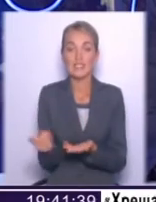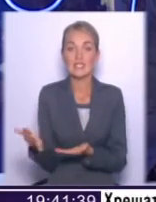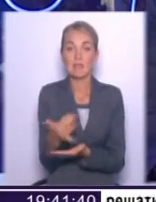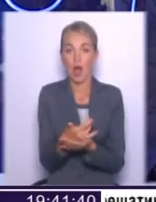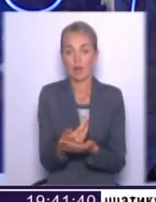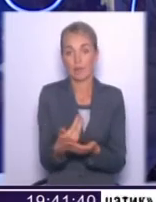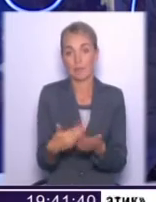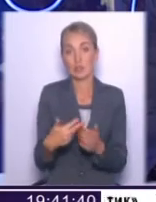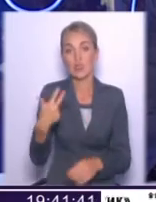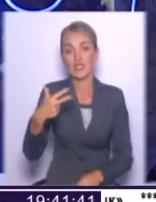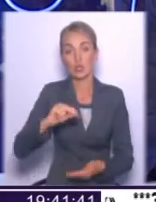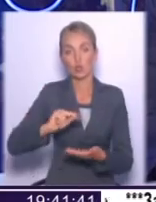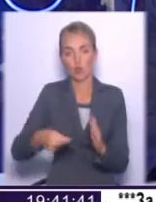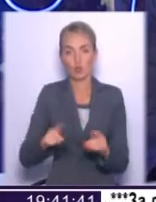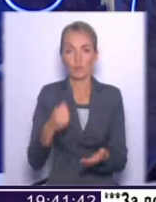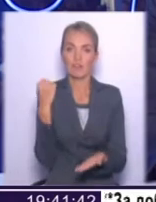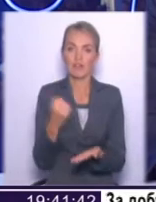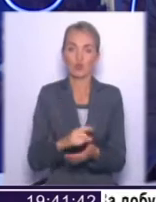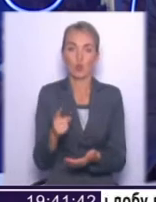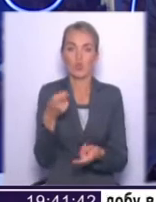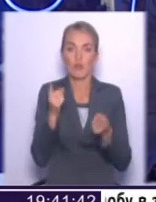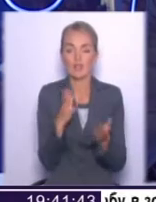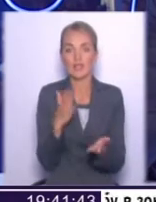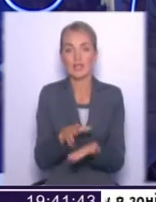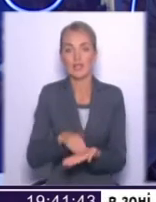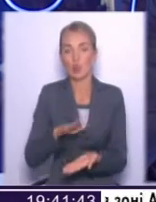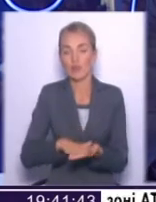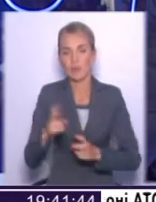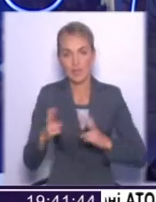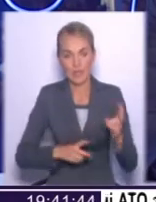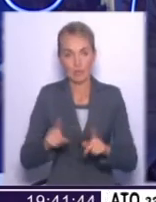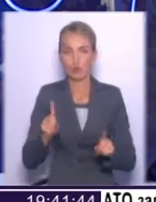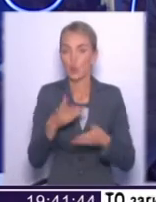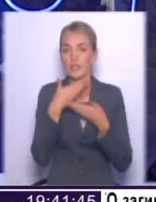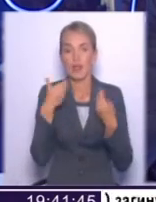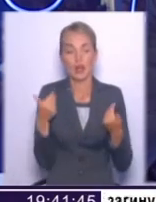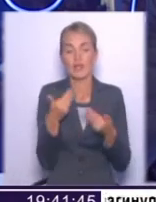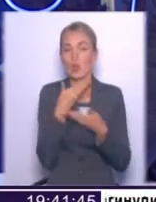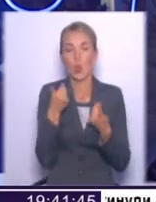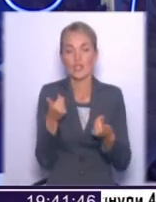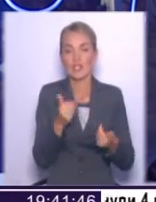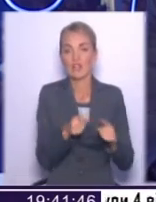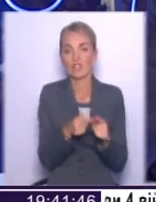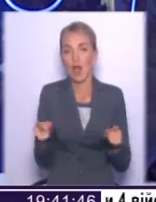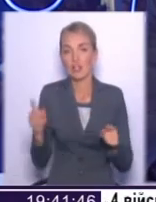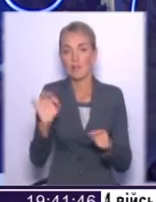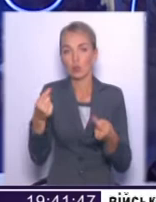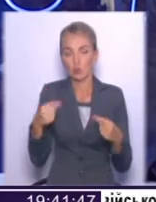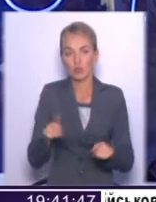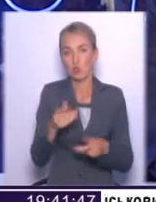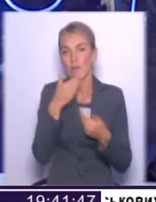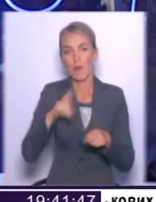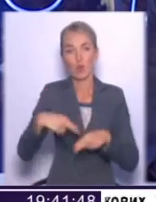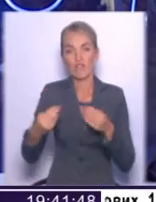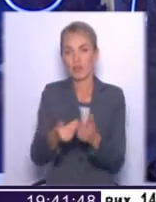довідок, які підтверджують, що він справді є зареєстрованим підприємством, що він не знаходиться у стані банкрутства, що у нього немає боргів перед бюджетом, що